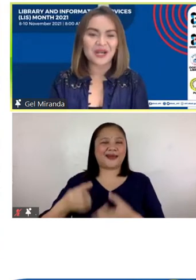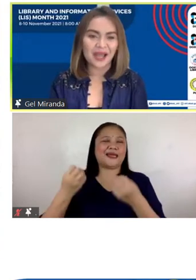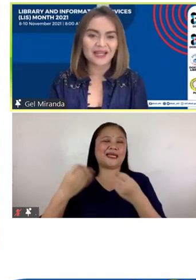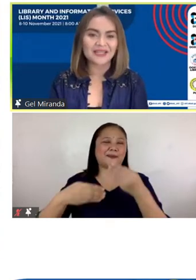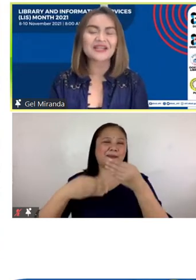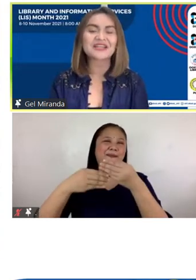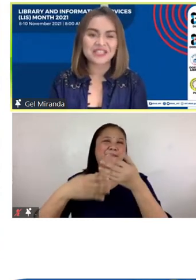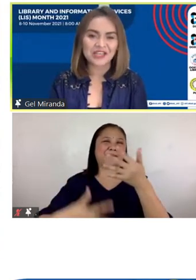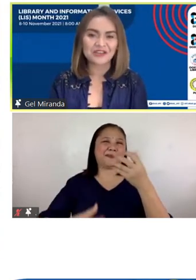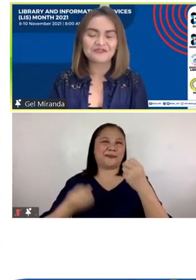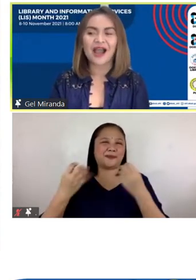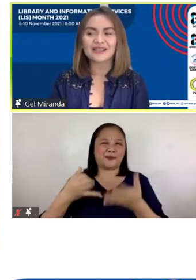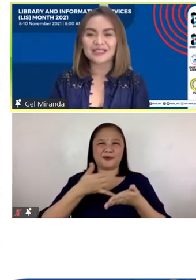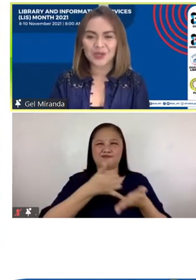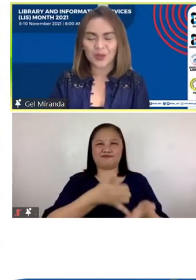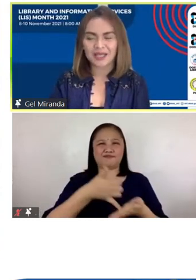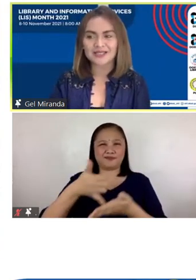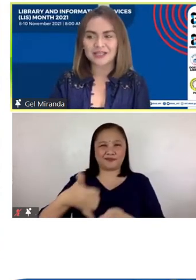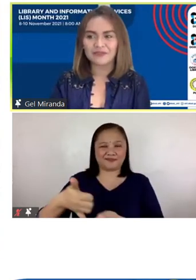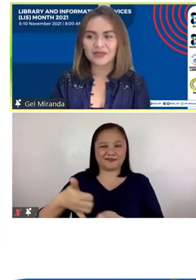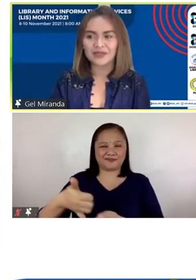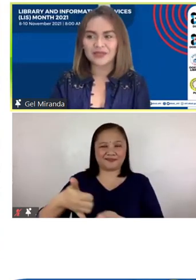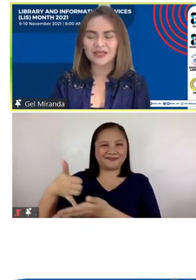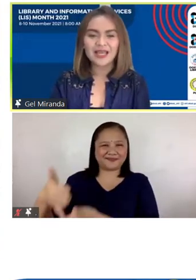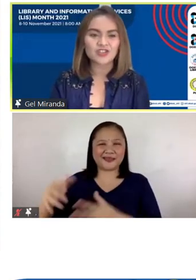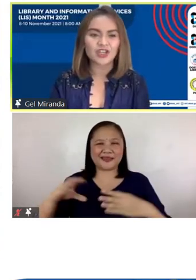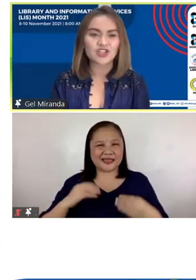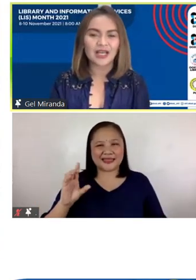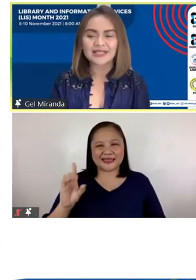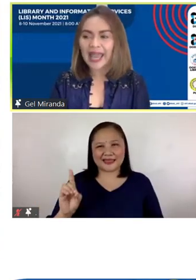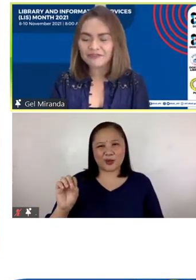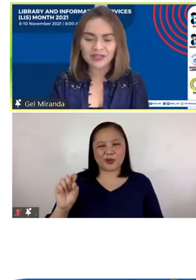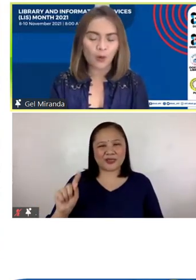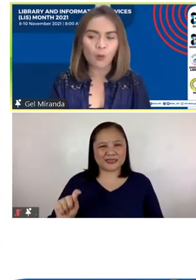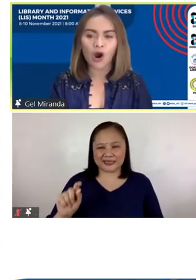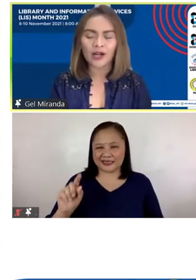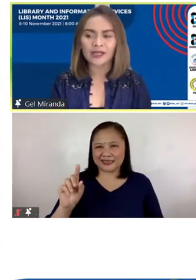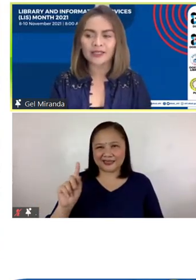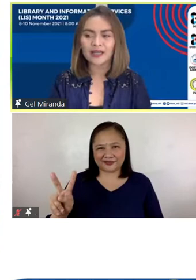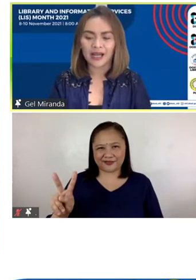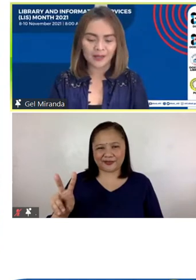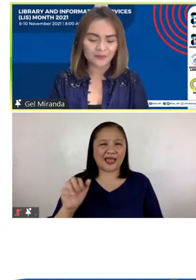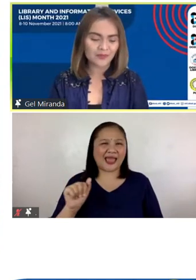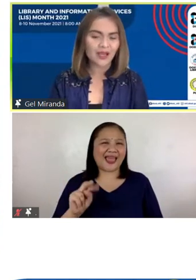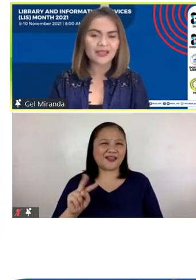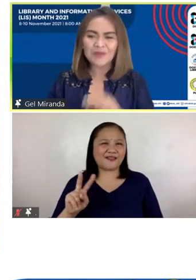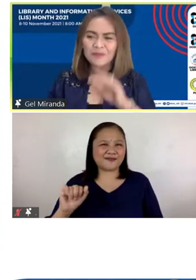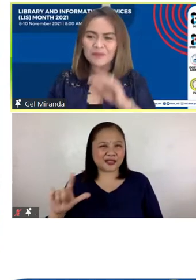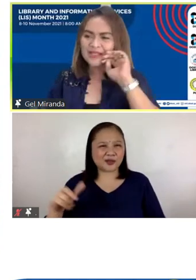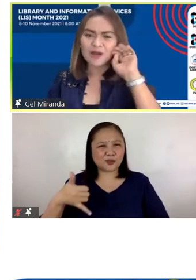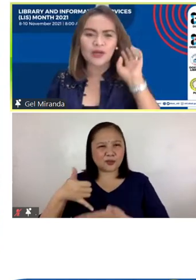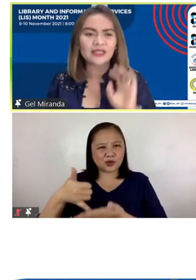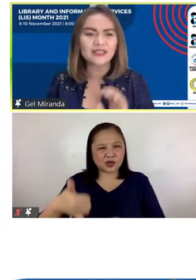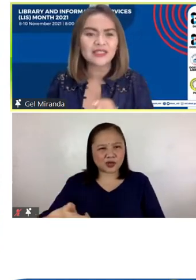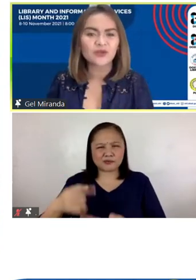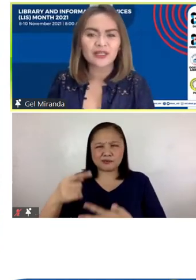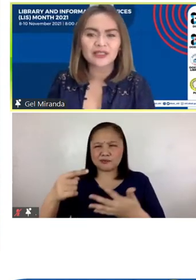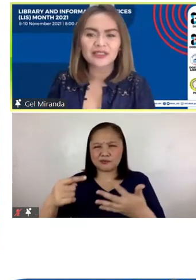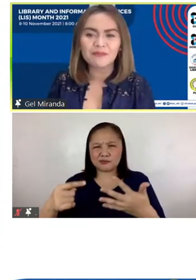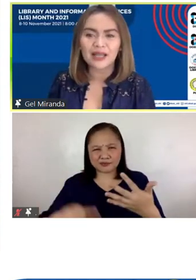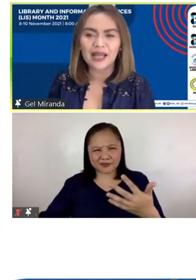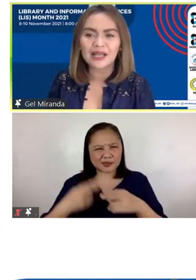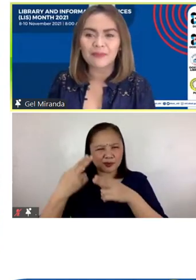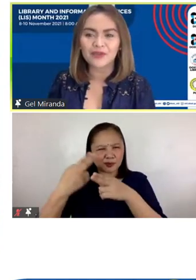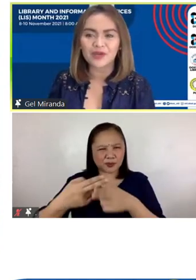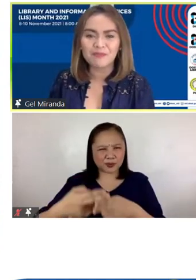pong karangalan na receive ang DOST-TV such as Anvil Award, ang dami pa kasing award na hindi ko na lang